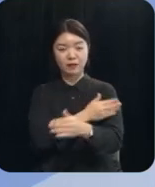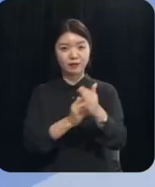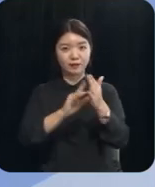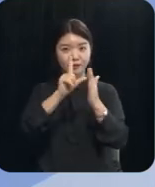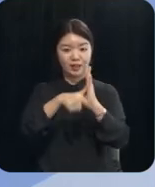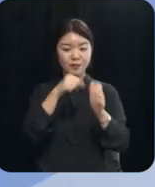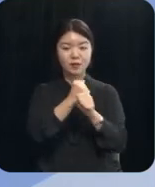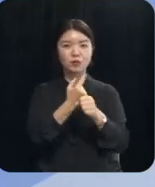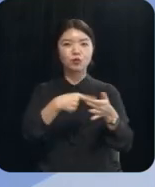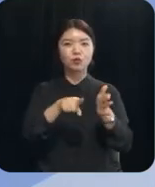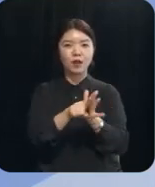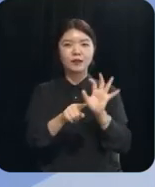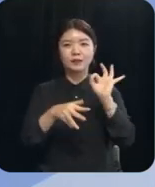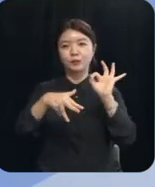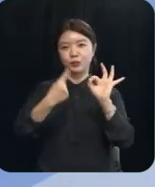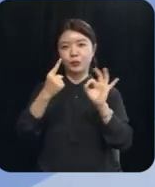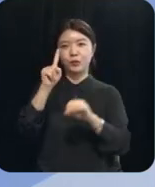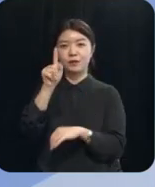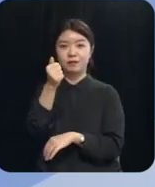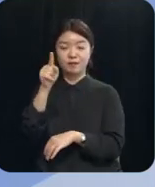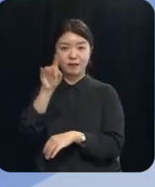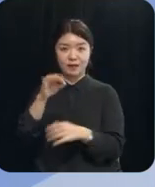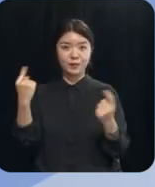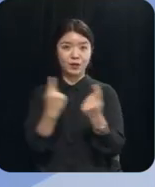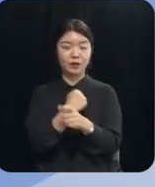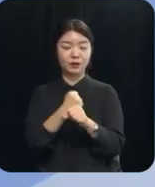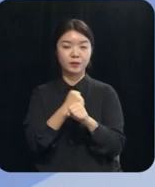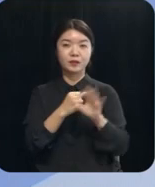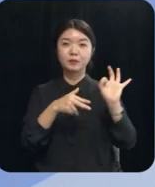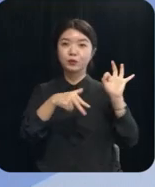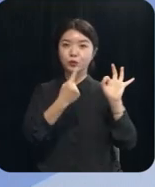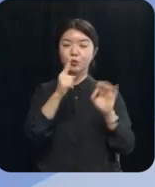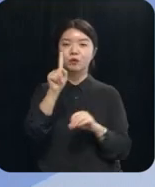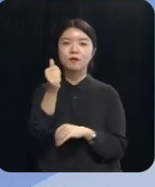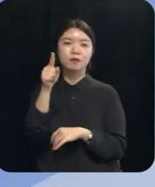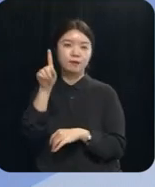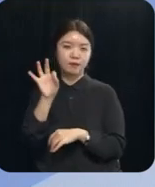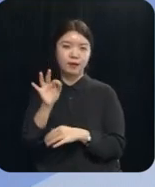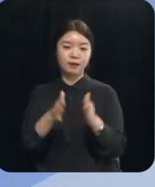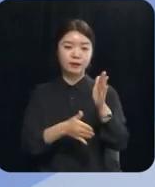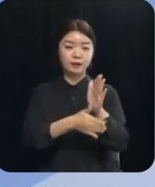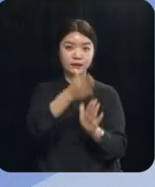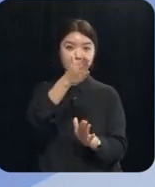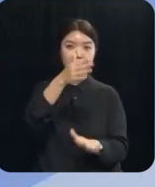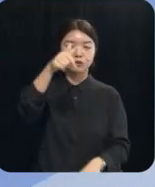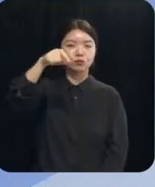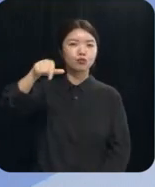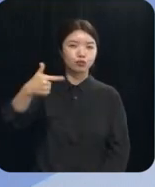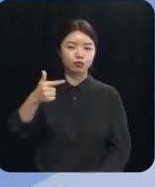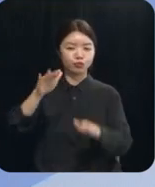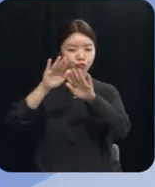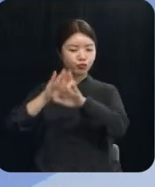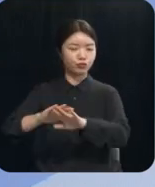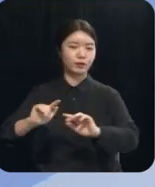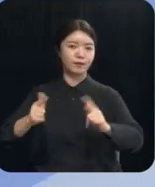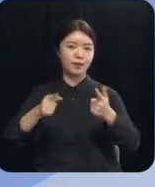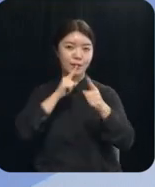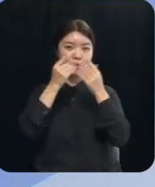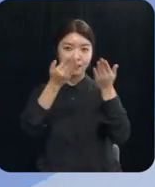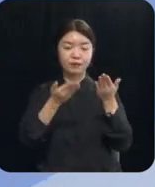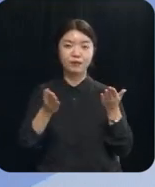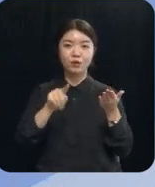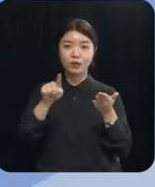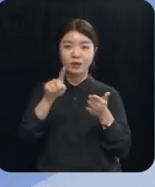제주특별법 10조 1항을 개정을 하겠습니다. 10조 1항은 시군을 두지 아니한다로 되어 있는데요. 그